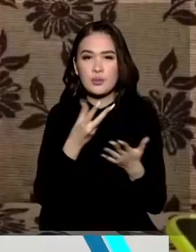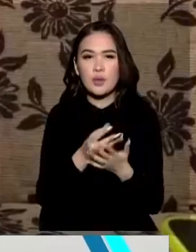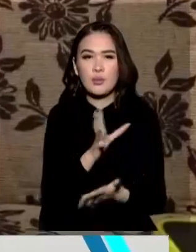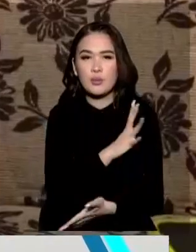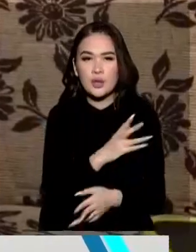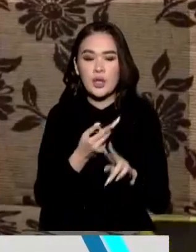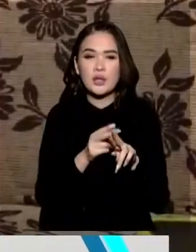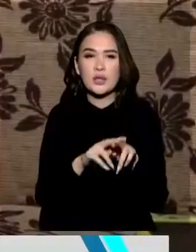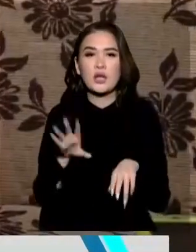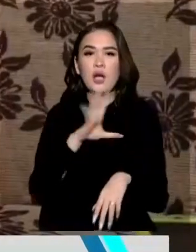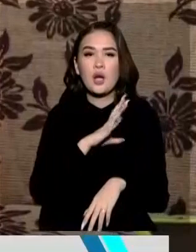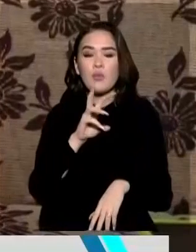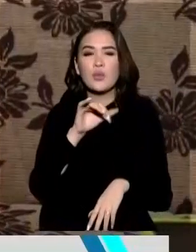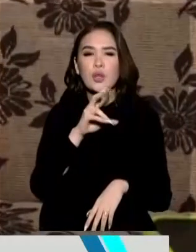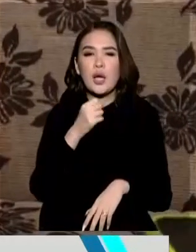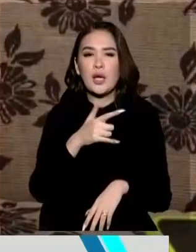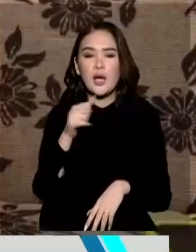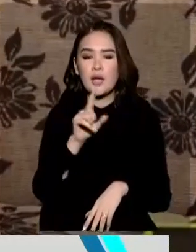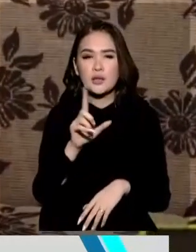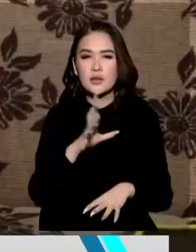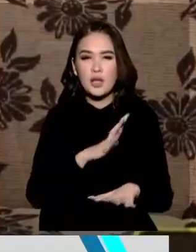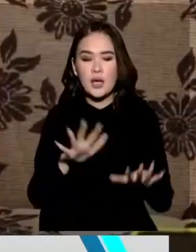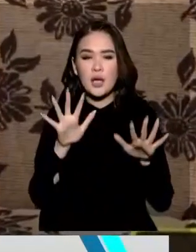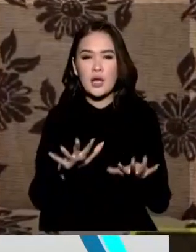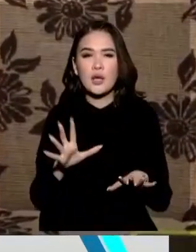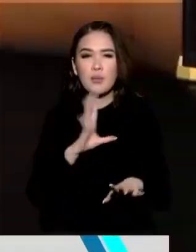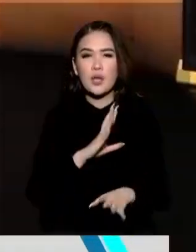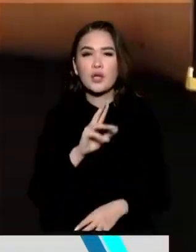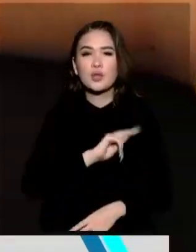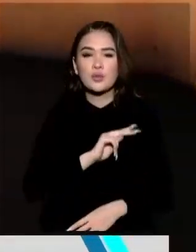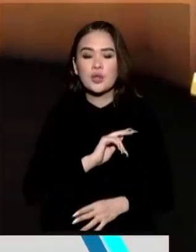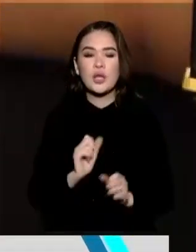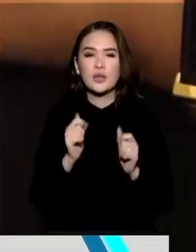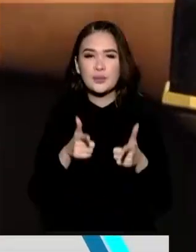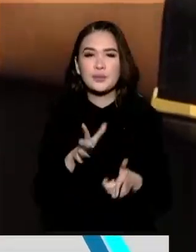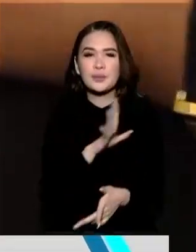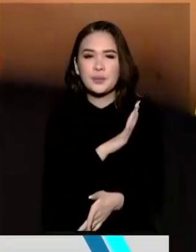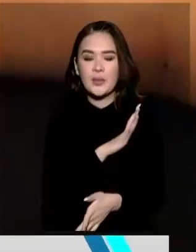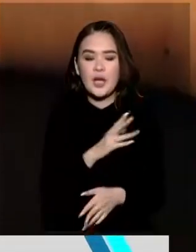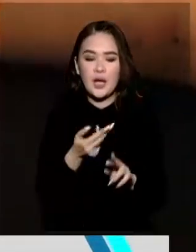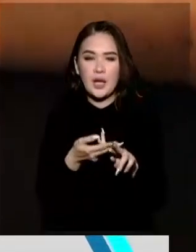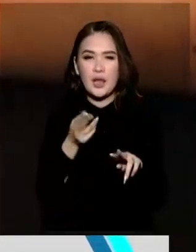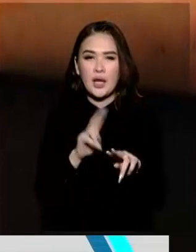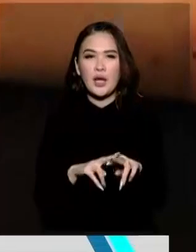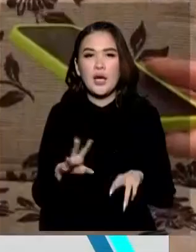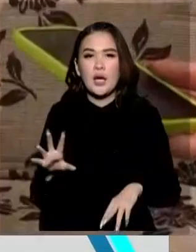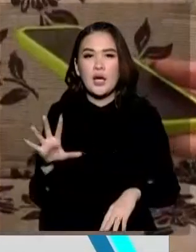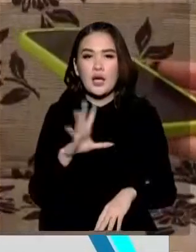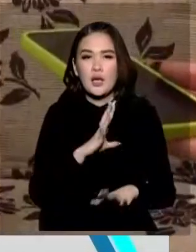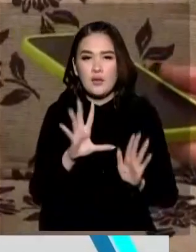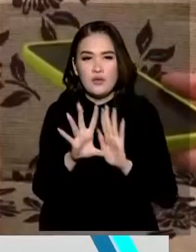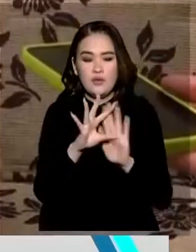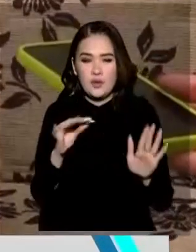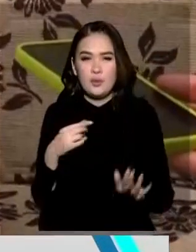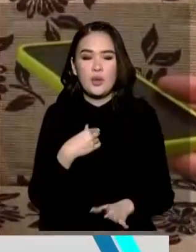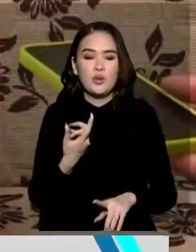алып, Жайық мұнай газ деген мекемеге жолдап, сонда жұмысқа келдім. Осы мұнайшы маман таңдағаныма өте